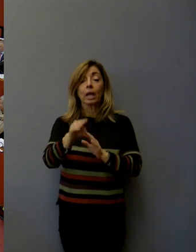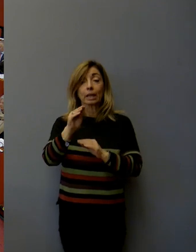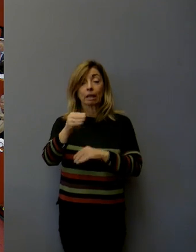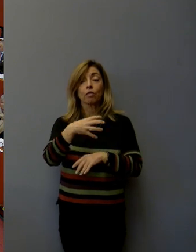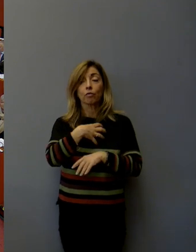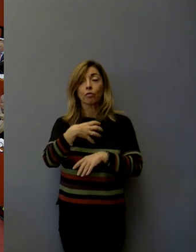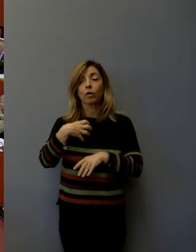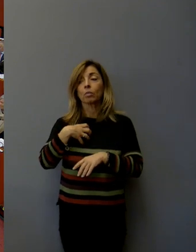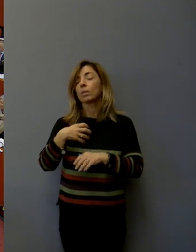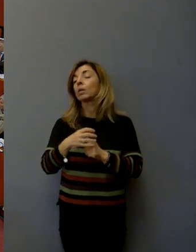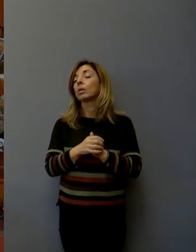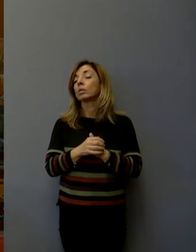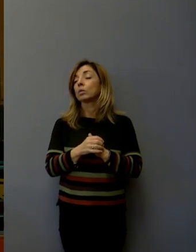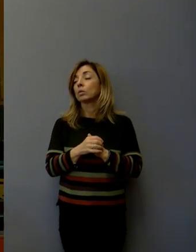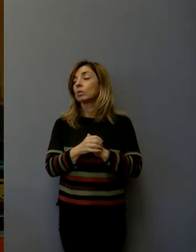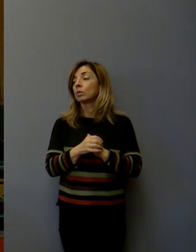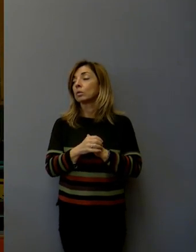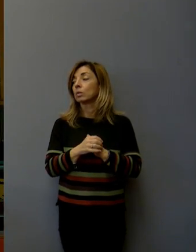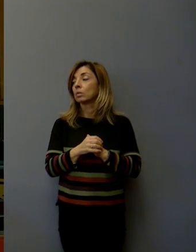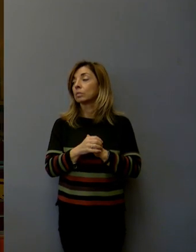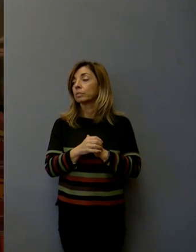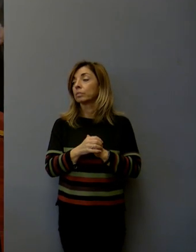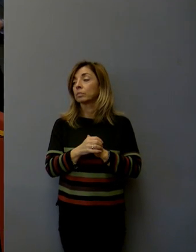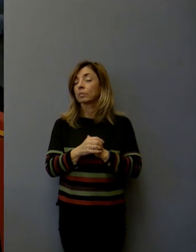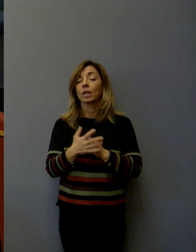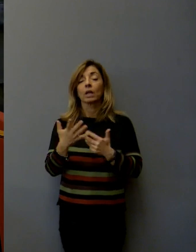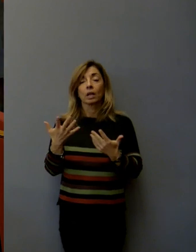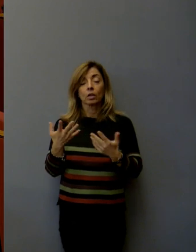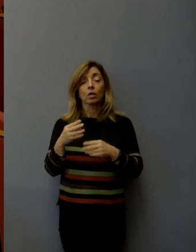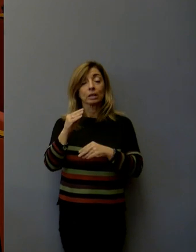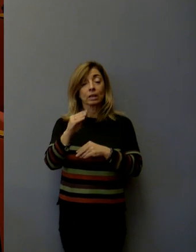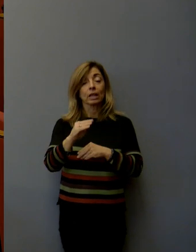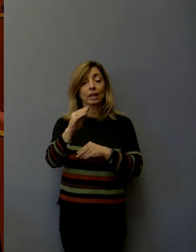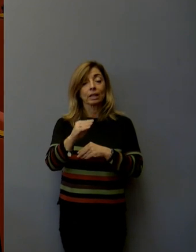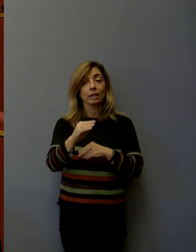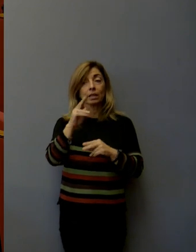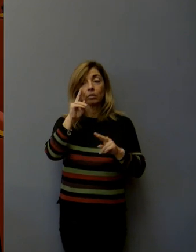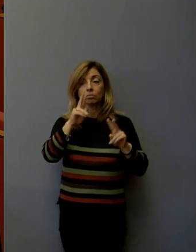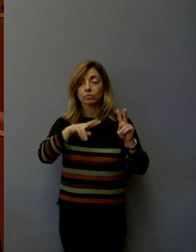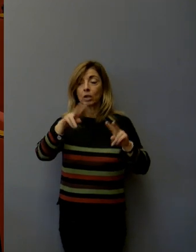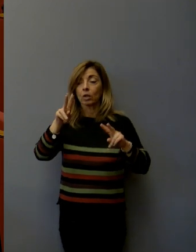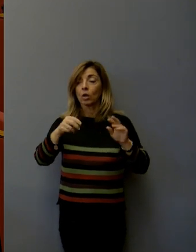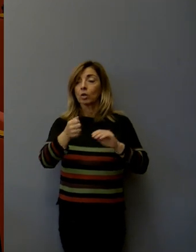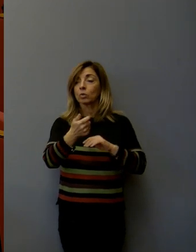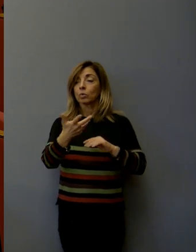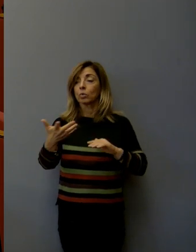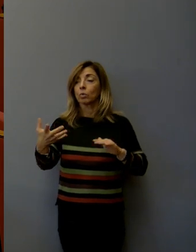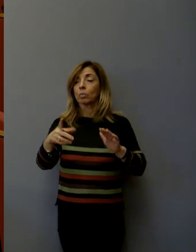può lei può continuare assolutamente va bene Chiedo che venga verificato numero legale